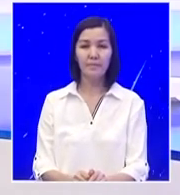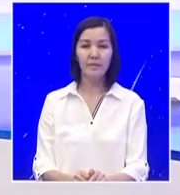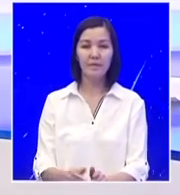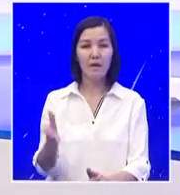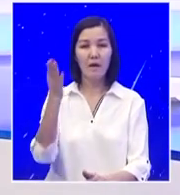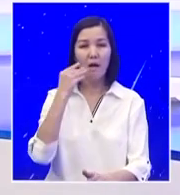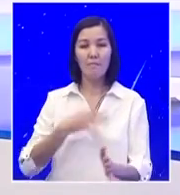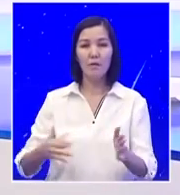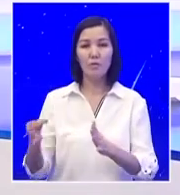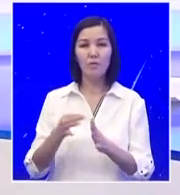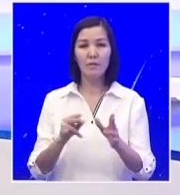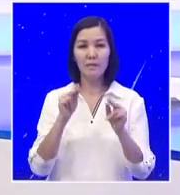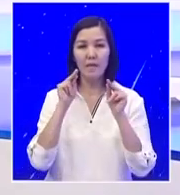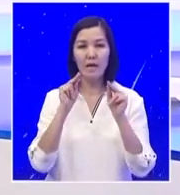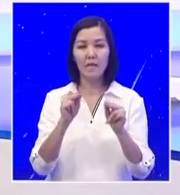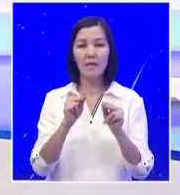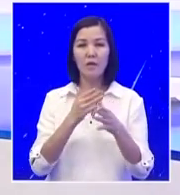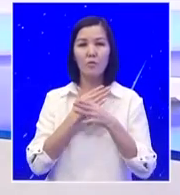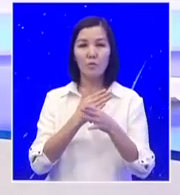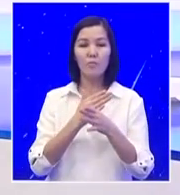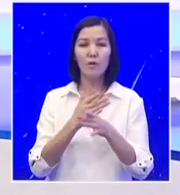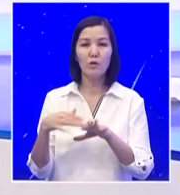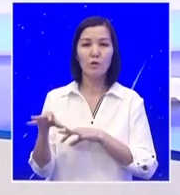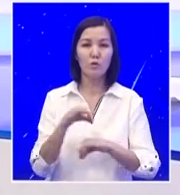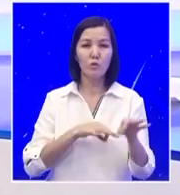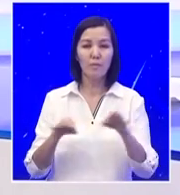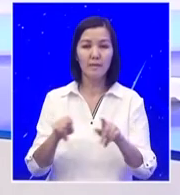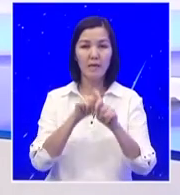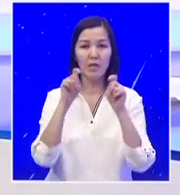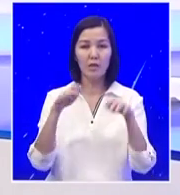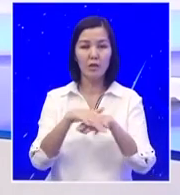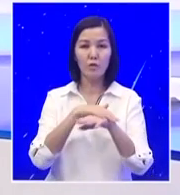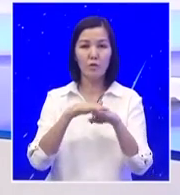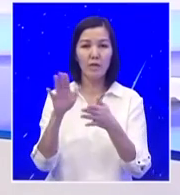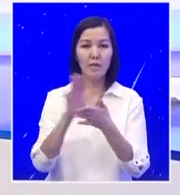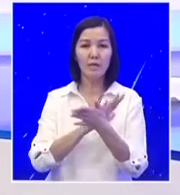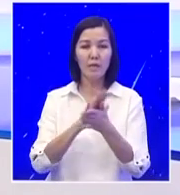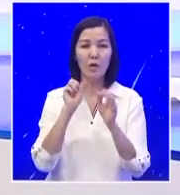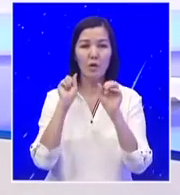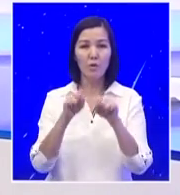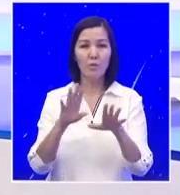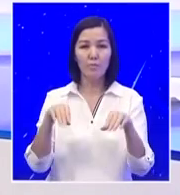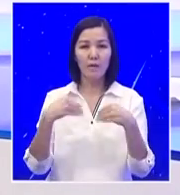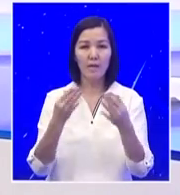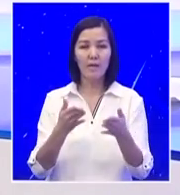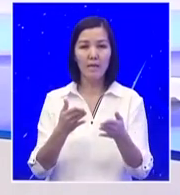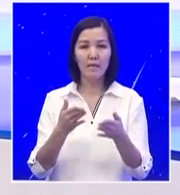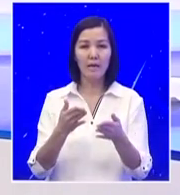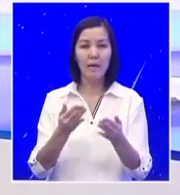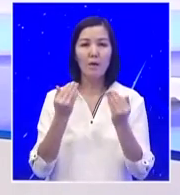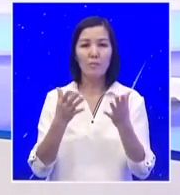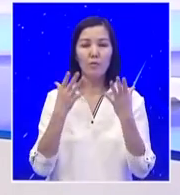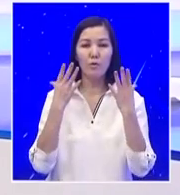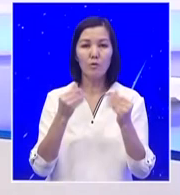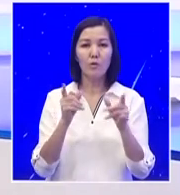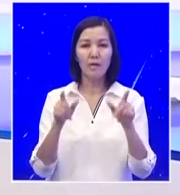Алматы облысында адал көмек жобасы іске қосылды. Енді жетісулық тұрғындарға тегін құқықтық кеңес беріледі. Оған себеп мамандар бүгінгі